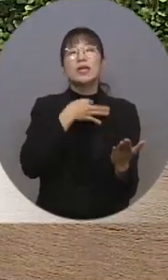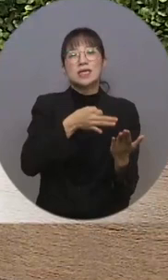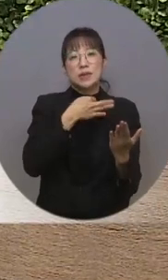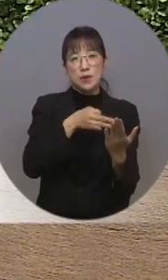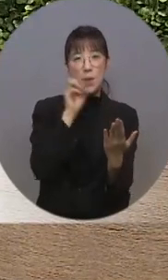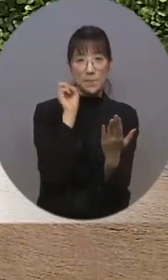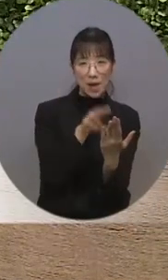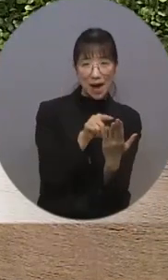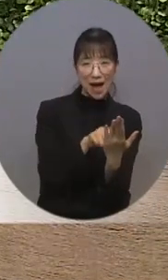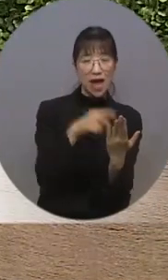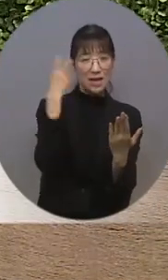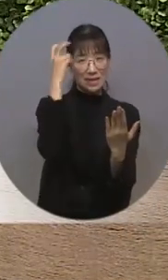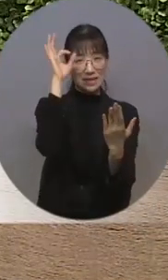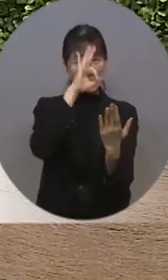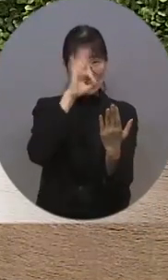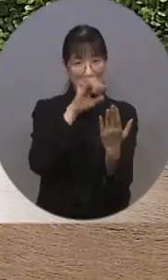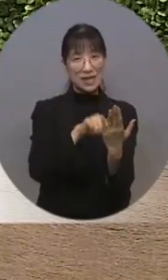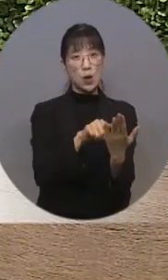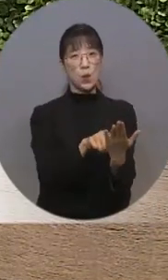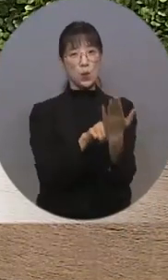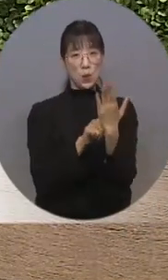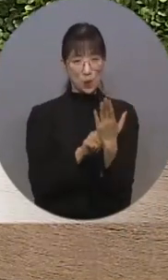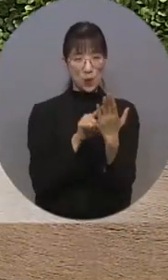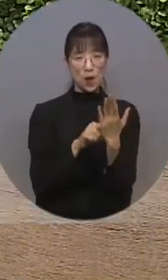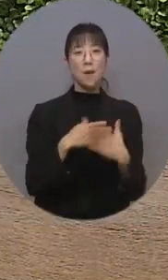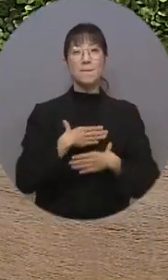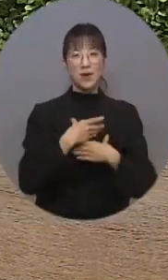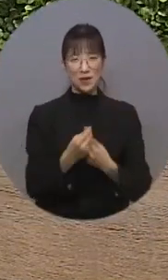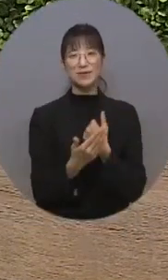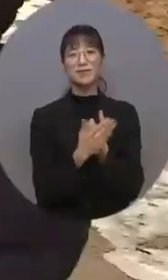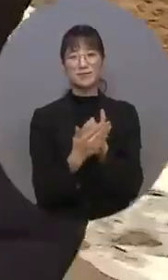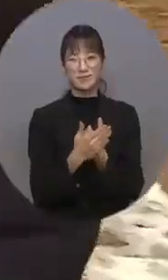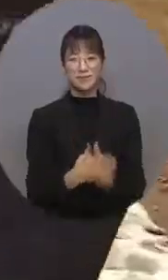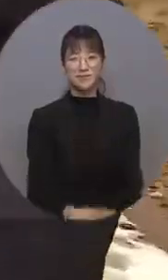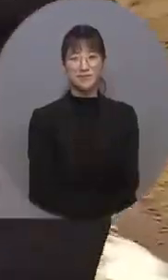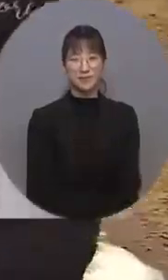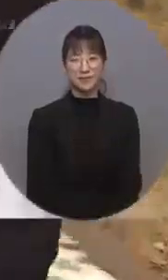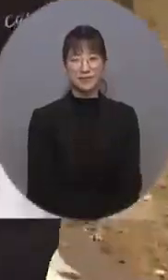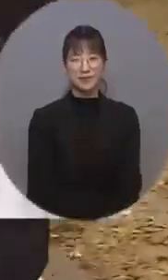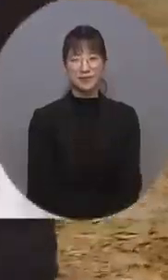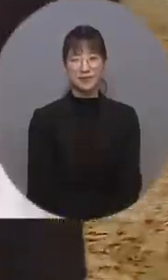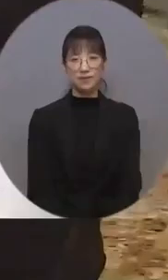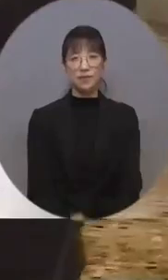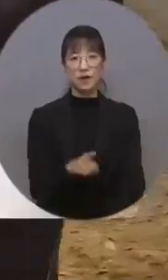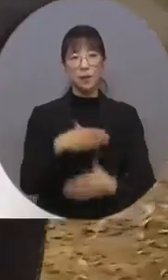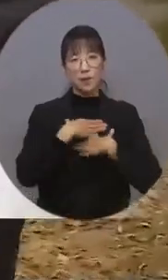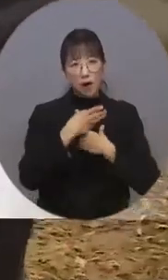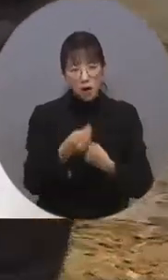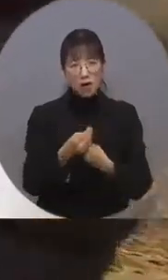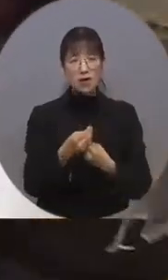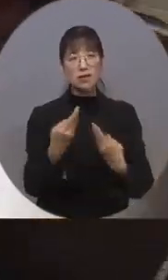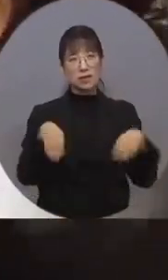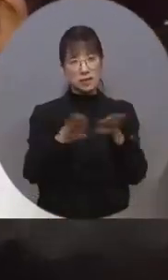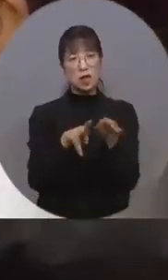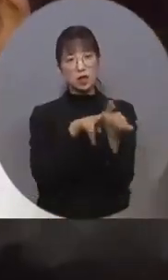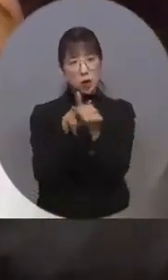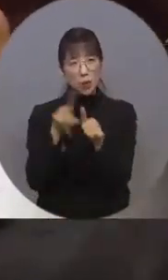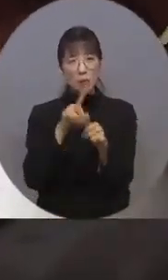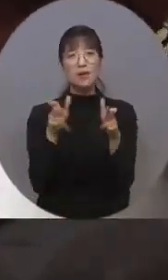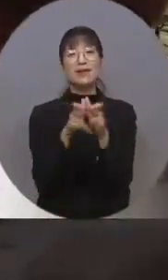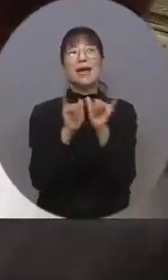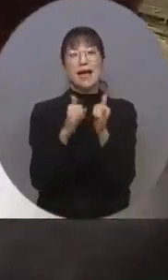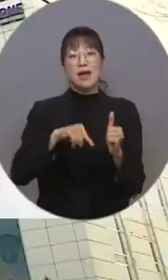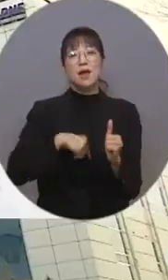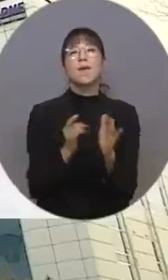입력 기능을 강화해서 이용 편의성을 높였습니다. 이러한 편의시설 정보는 장애인 당사자로